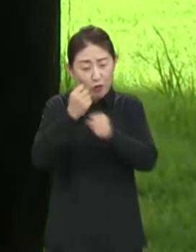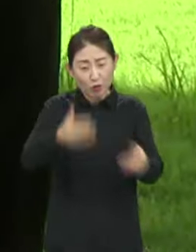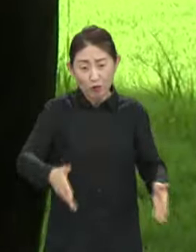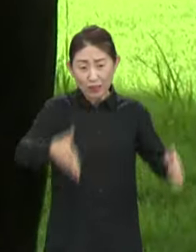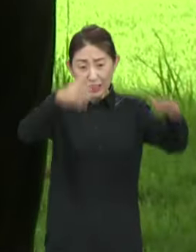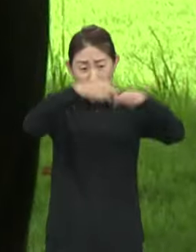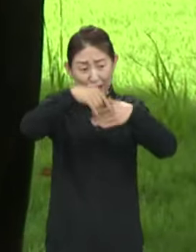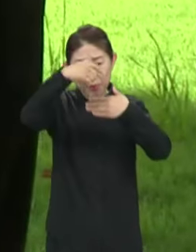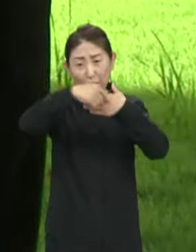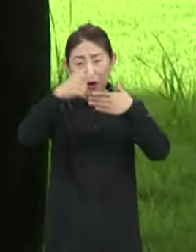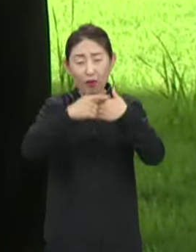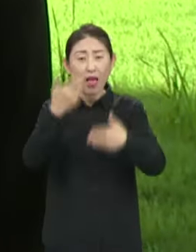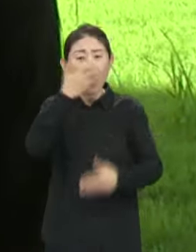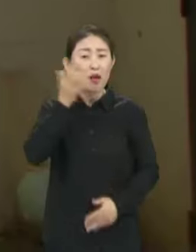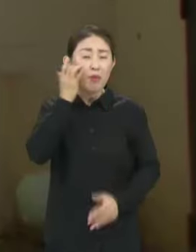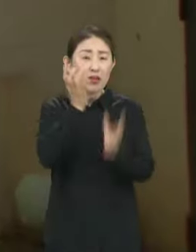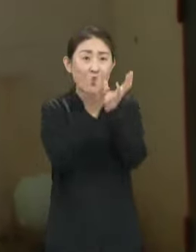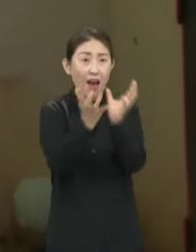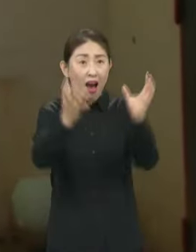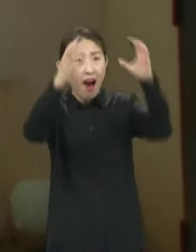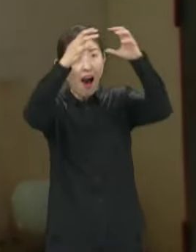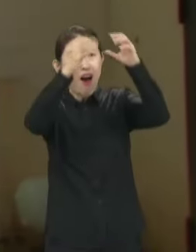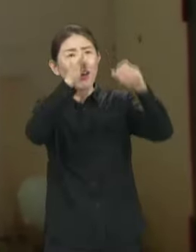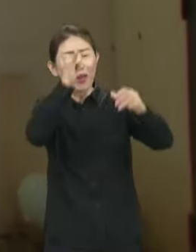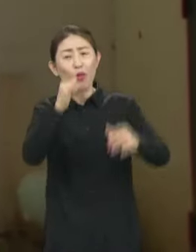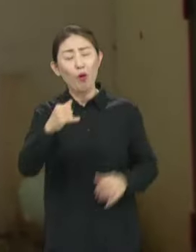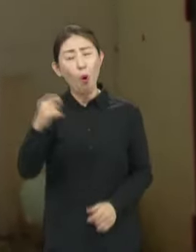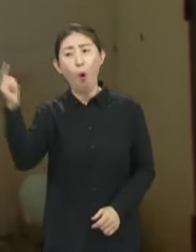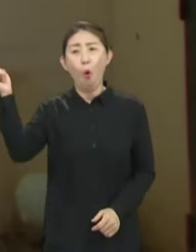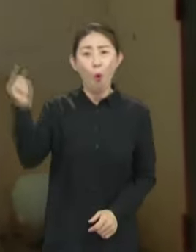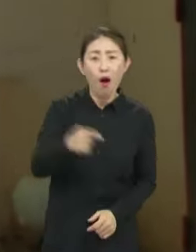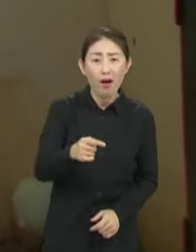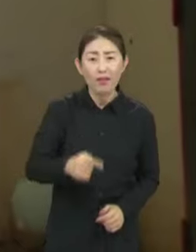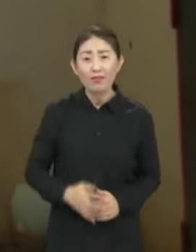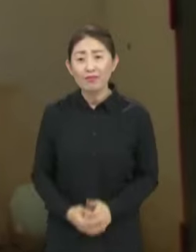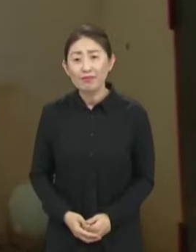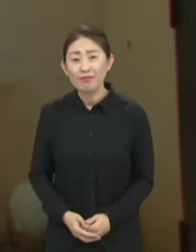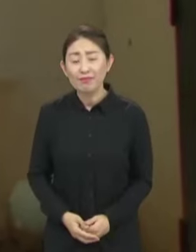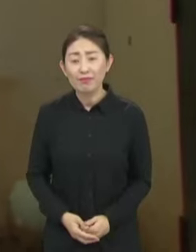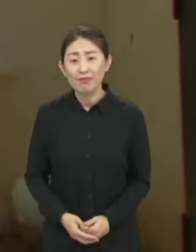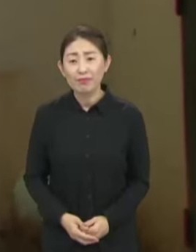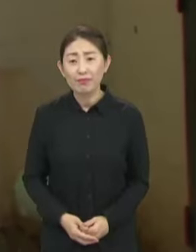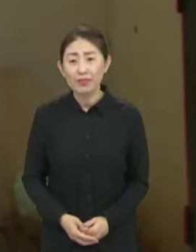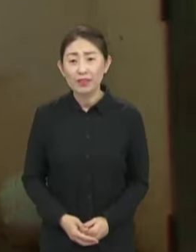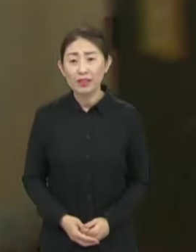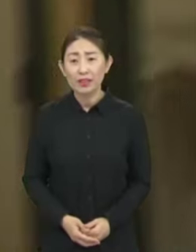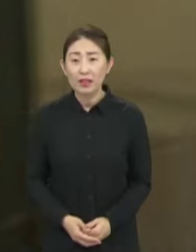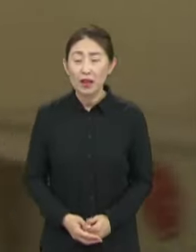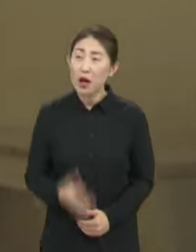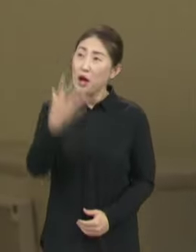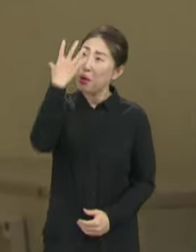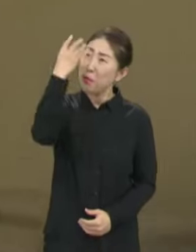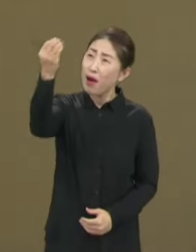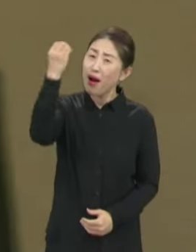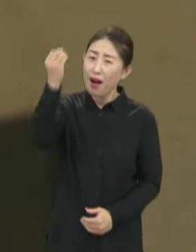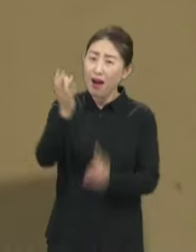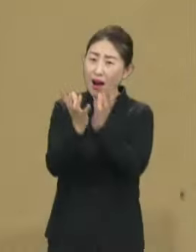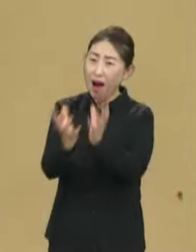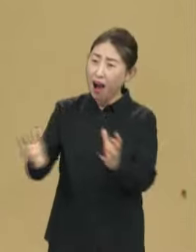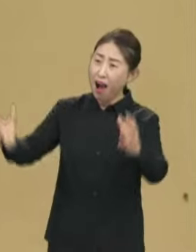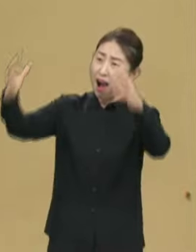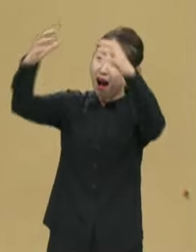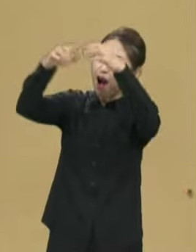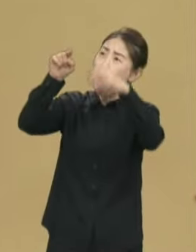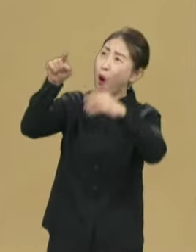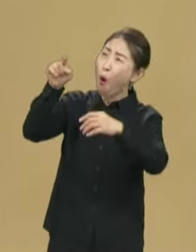신고를 받고 출동한 겁니다. 실제로 벌집이 있다는 신고를 받고 온 곳입니다. 한눈에 봐도 1m가 넘는 크기의 벌집이